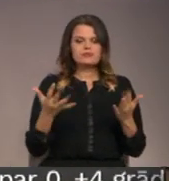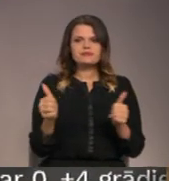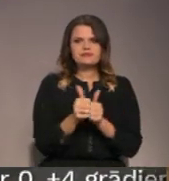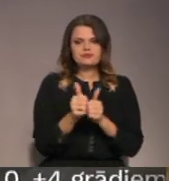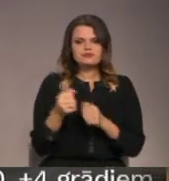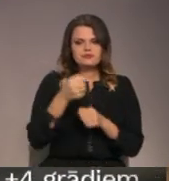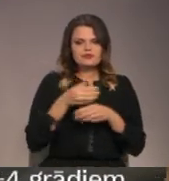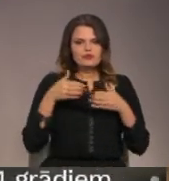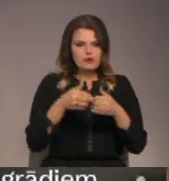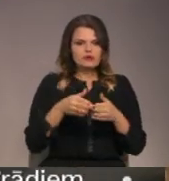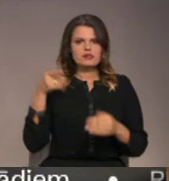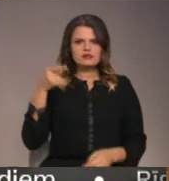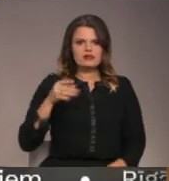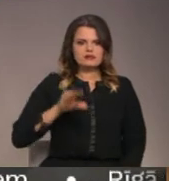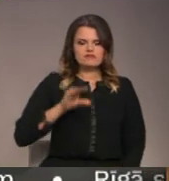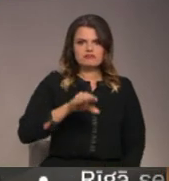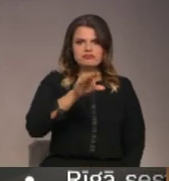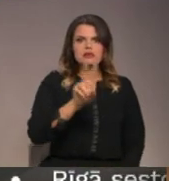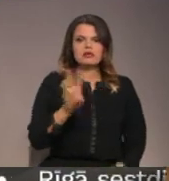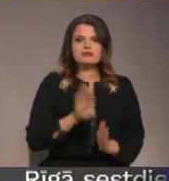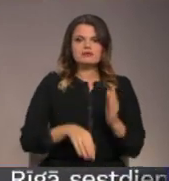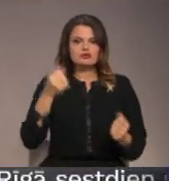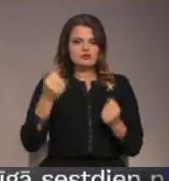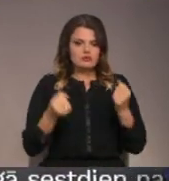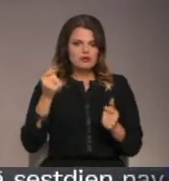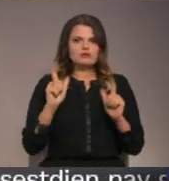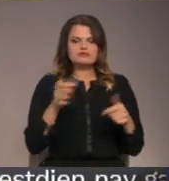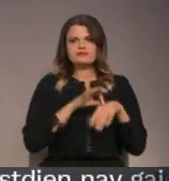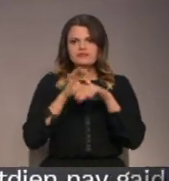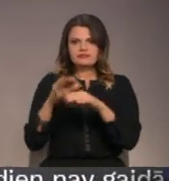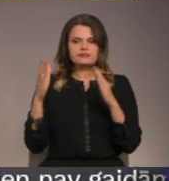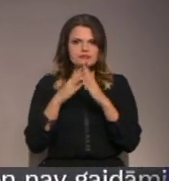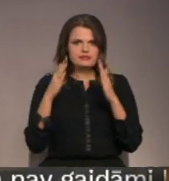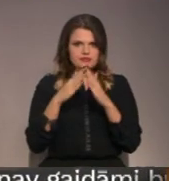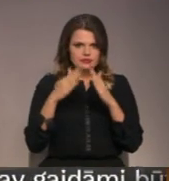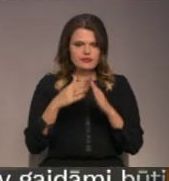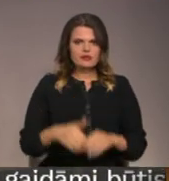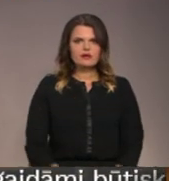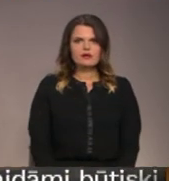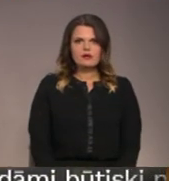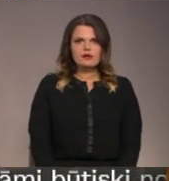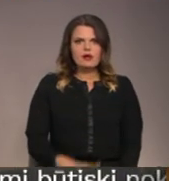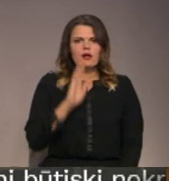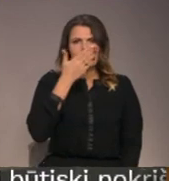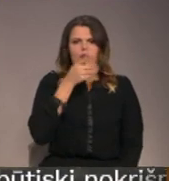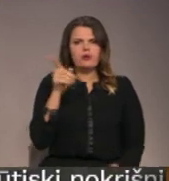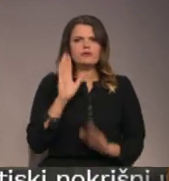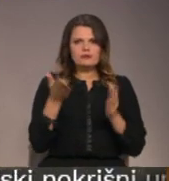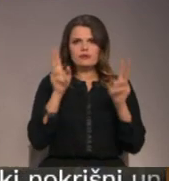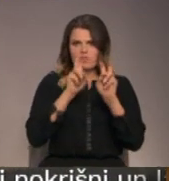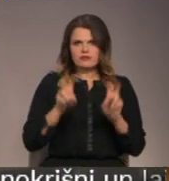ostas drūzmēs taksometri, kuri tos, kas ir bez sava auto, gatavi vest mājās. Bet viņus